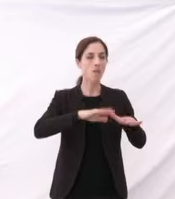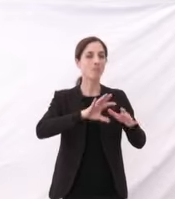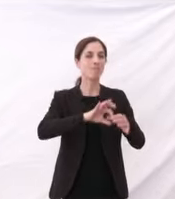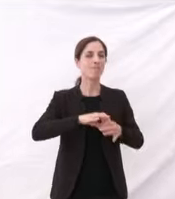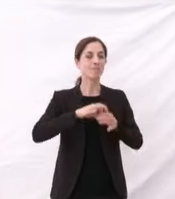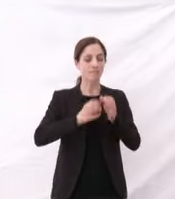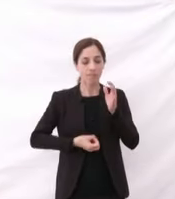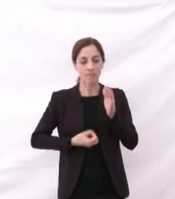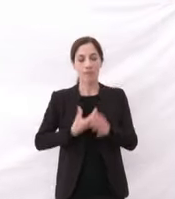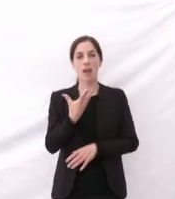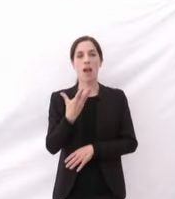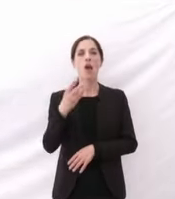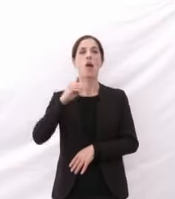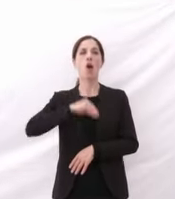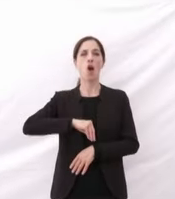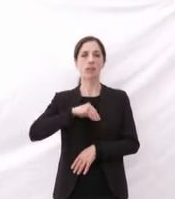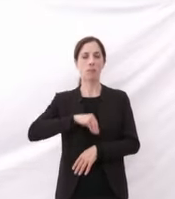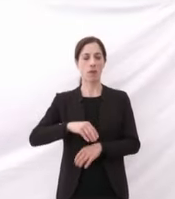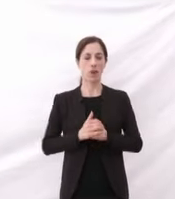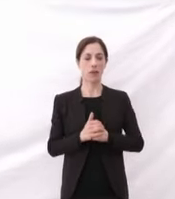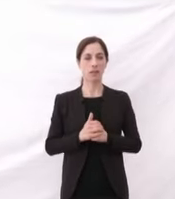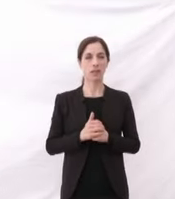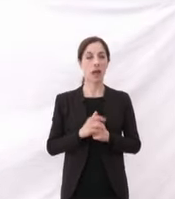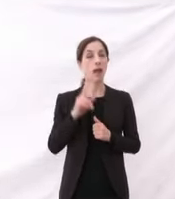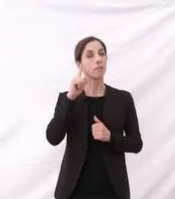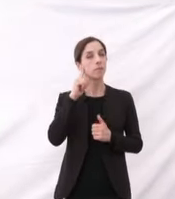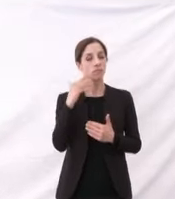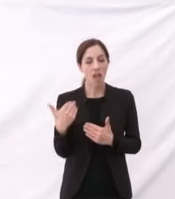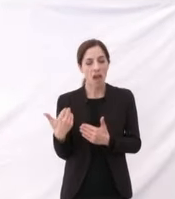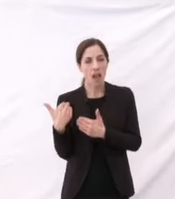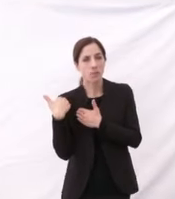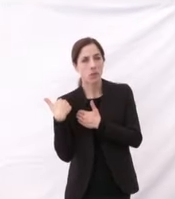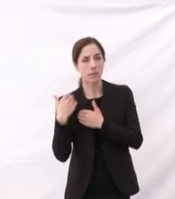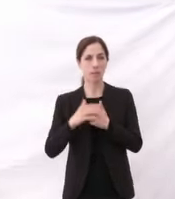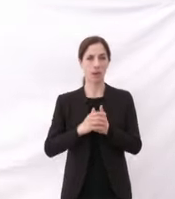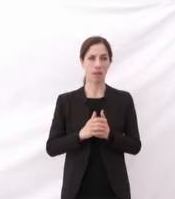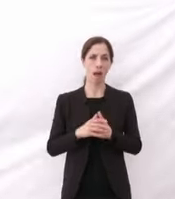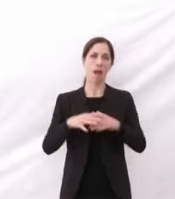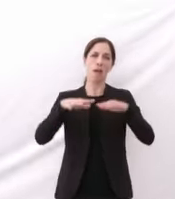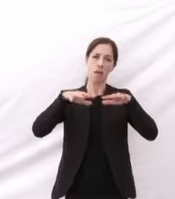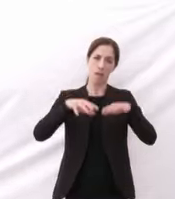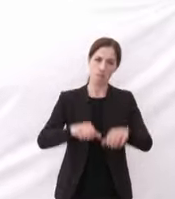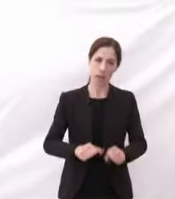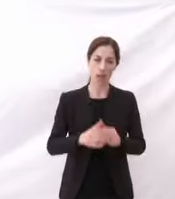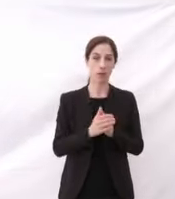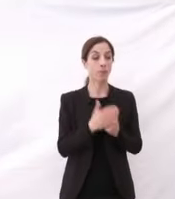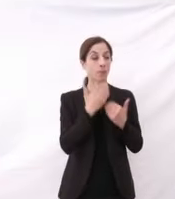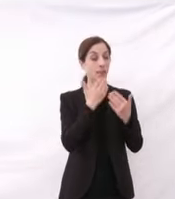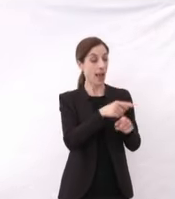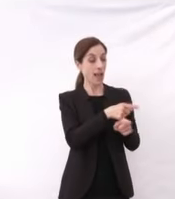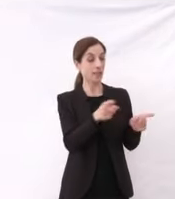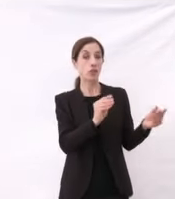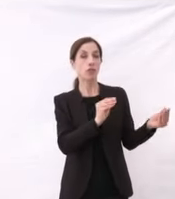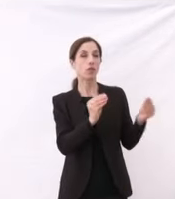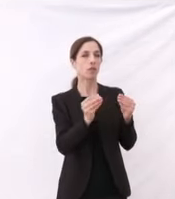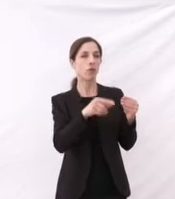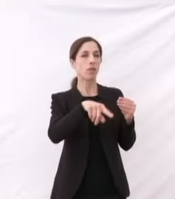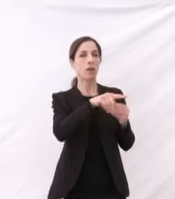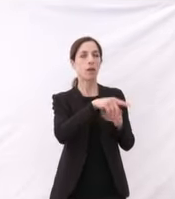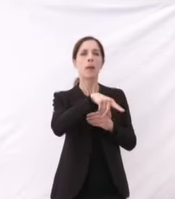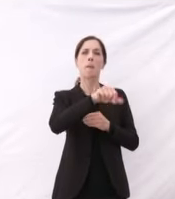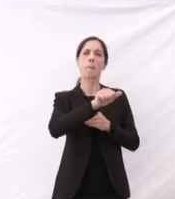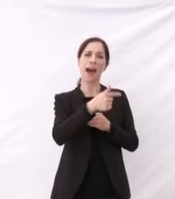la responsabilità e l'impegno. Grazie a voi ragazzi di Partinico,